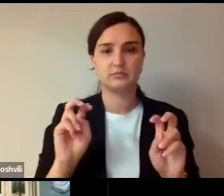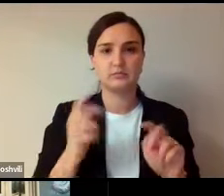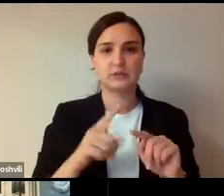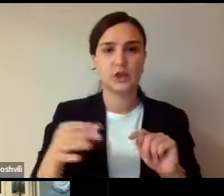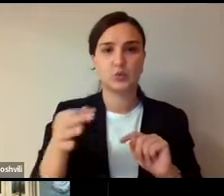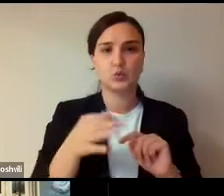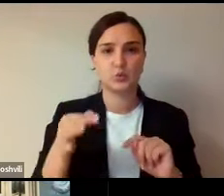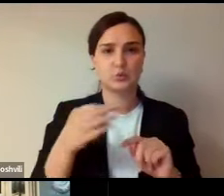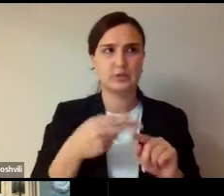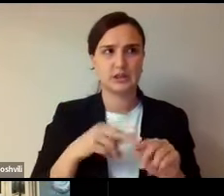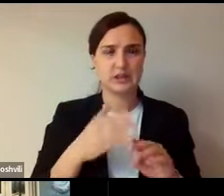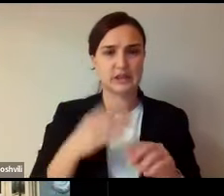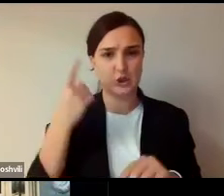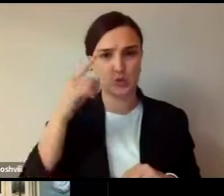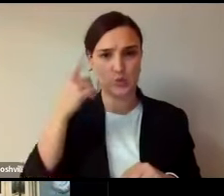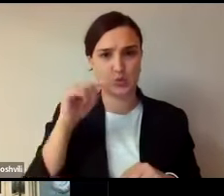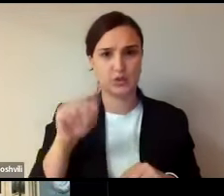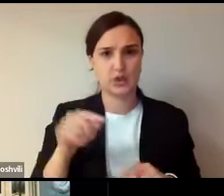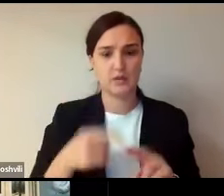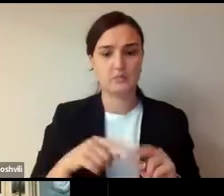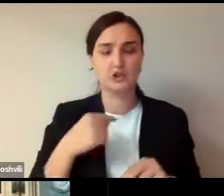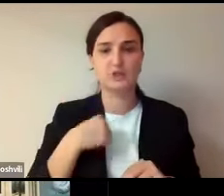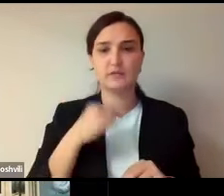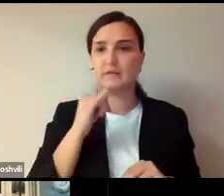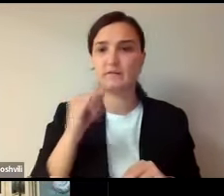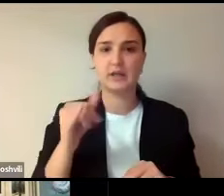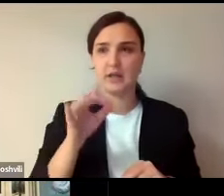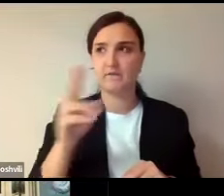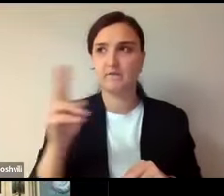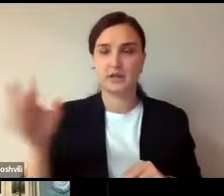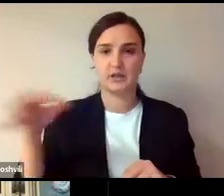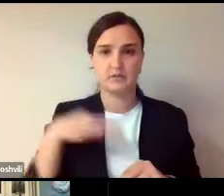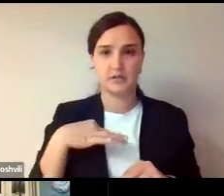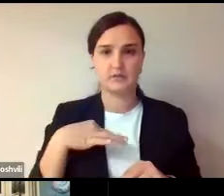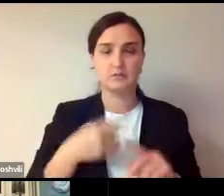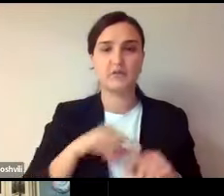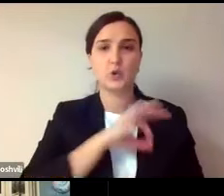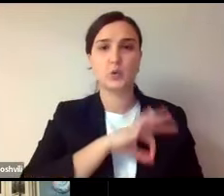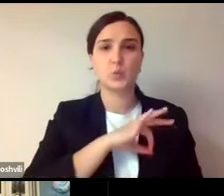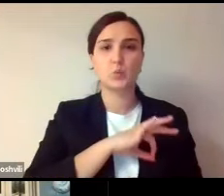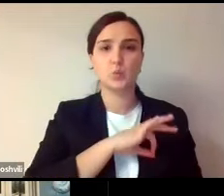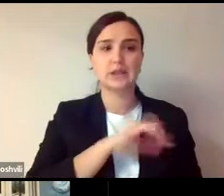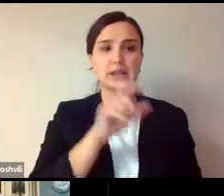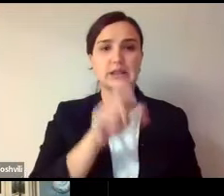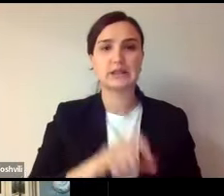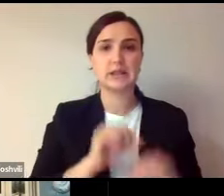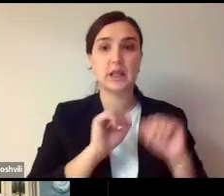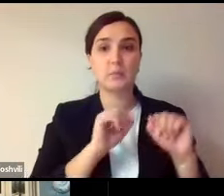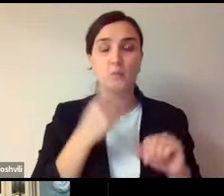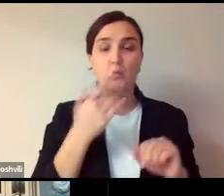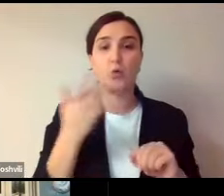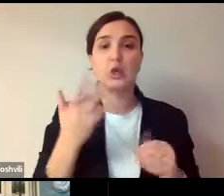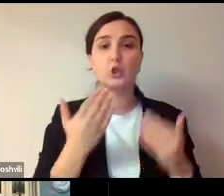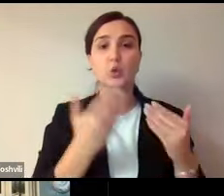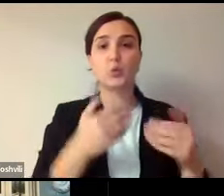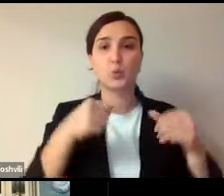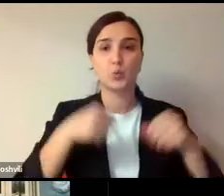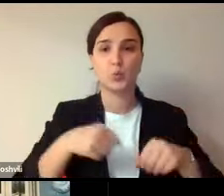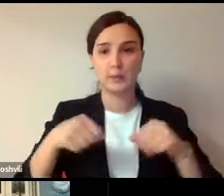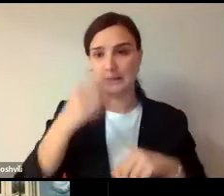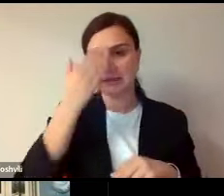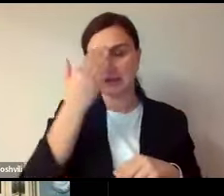ხომ ნონსენსია, ეს ვიცით რა მას ჩვენ ვერავინ ვერ გვეტყვის. ამას იურისტები ეძახიან ზუსტად პოლიტიკურ უფლებებს,